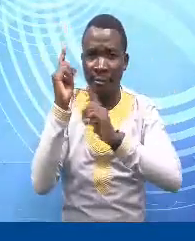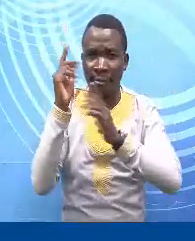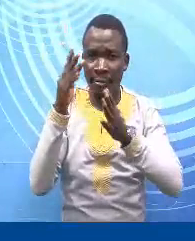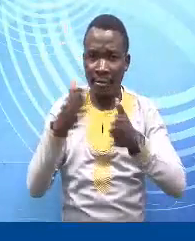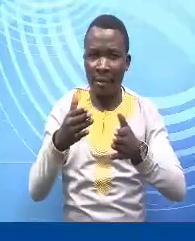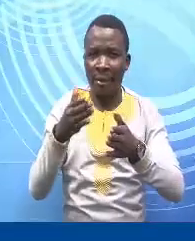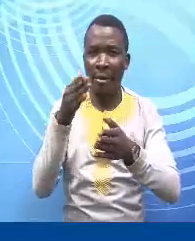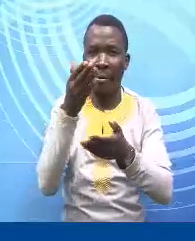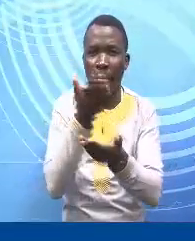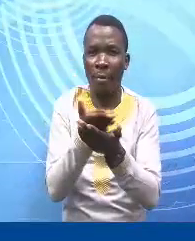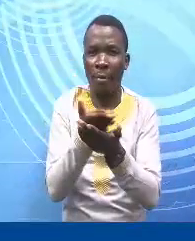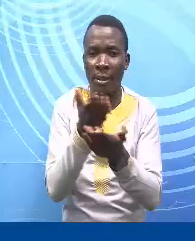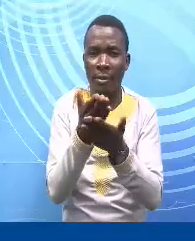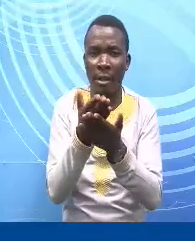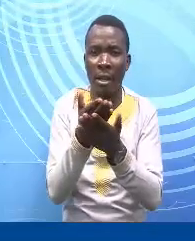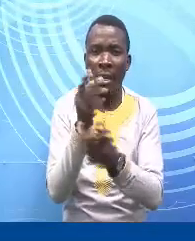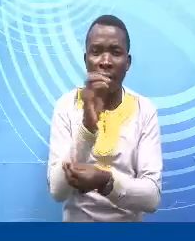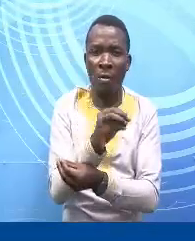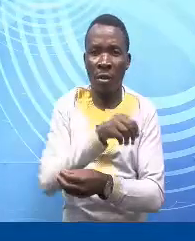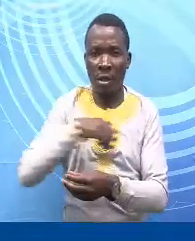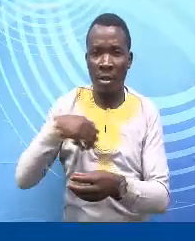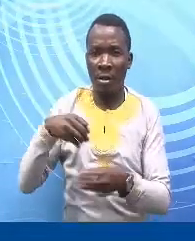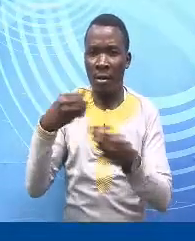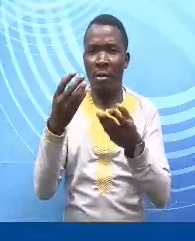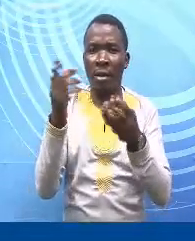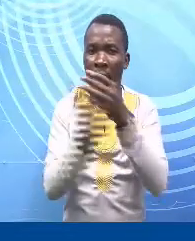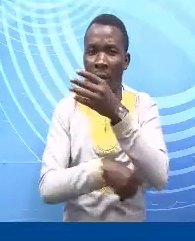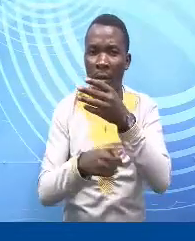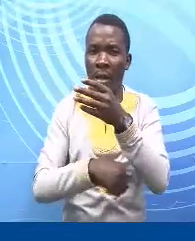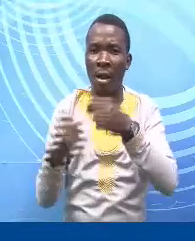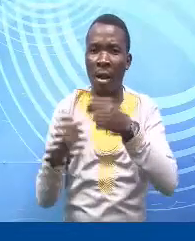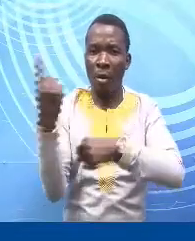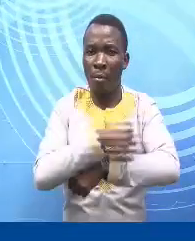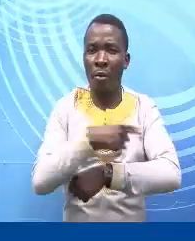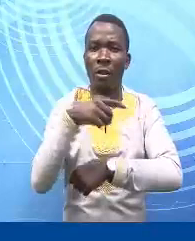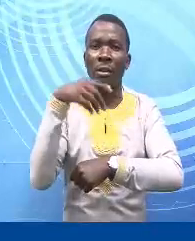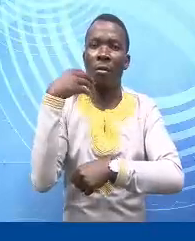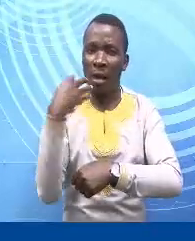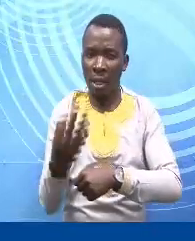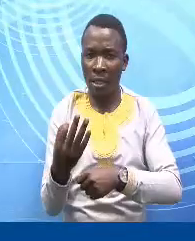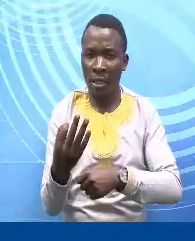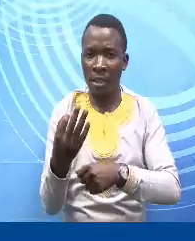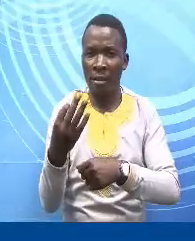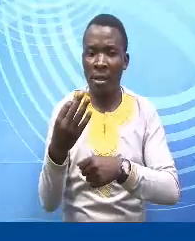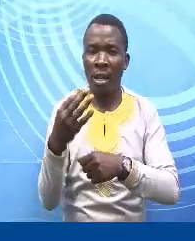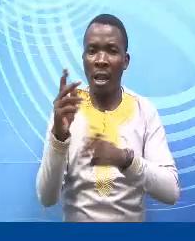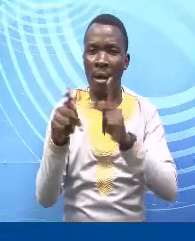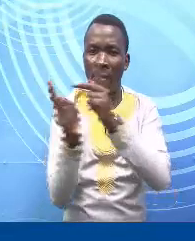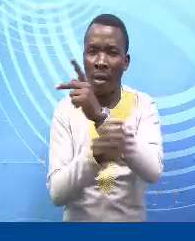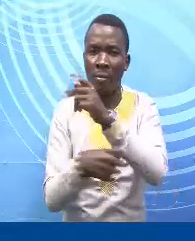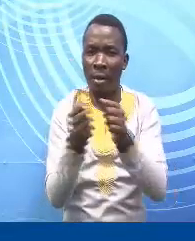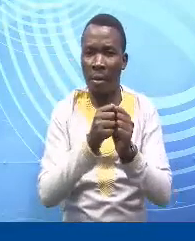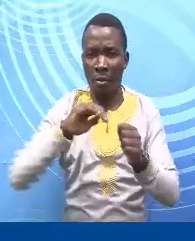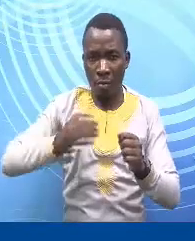musaba ruswa ya ibima bakamukubita kugeza ubwo ku munsi wo kuwa gatatu ni kuwa gatatu shyira kuwa kane bamukubise ndetse we n'umugore